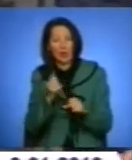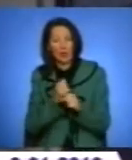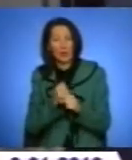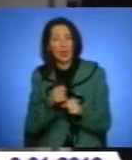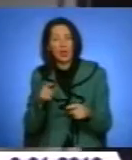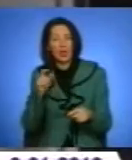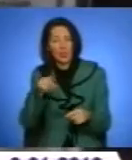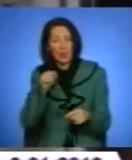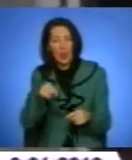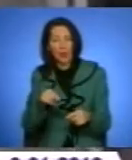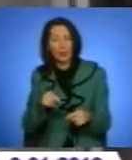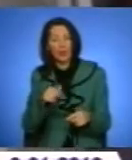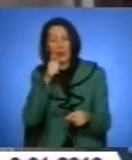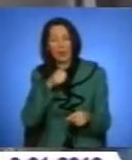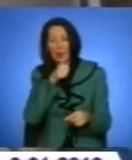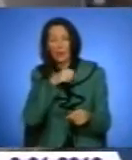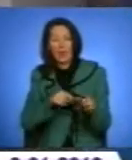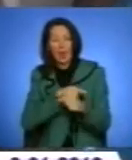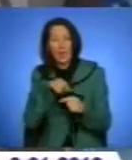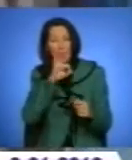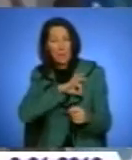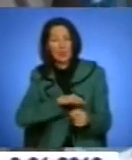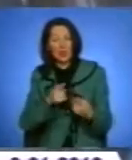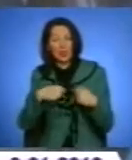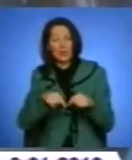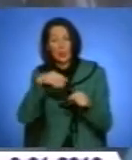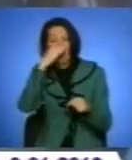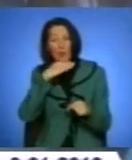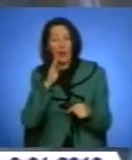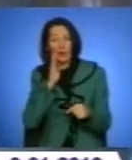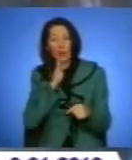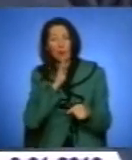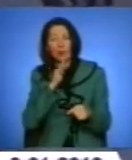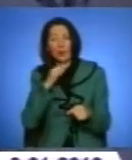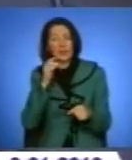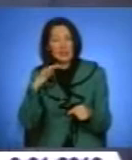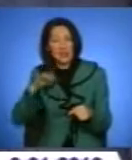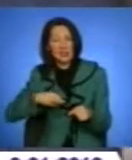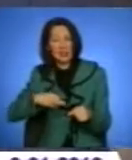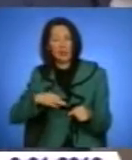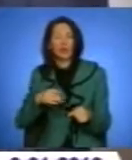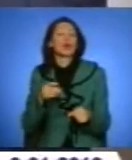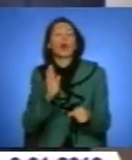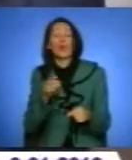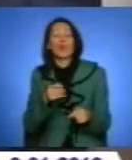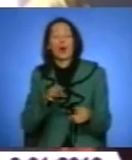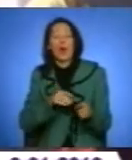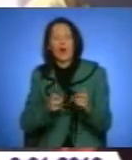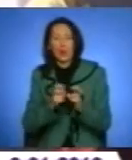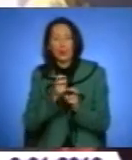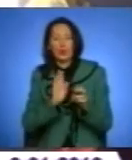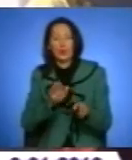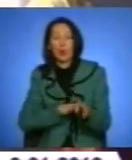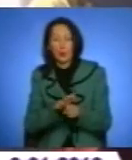з сином. Виробництво міцного напою було повністю автоматизоване та вимагало мінімального втручання людини. Чоловіки лише стежили,